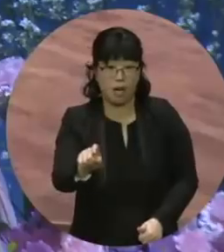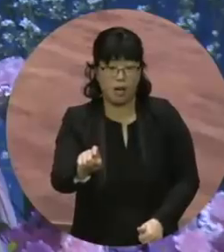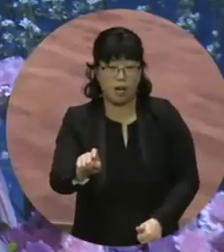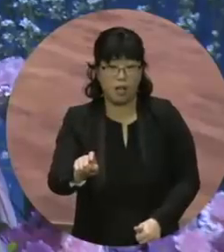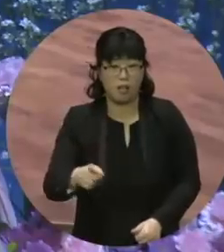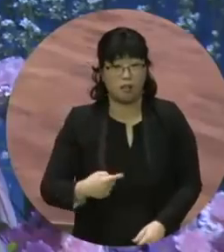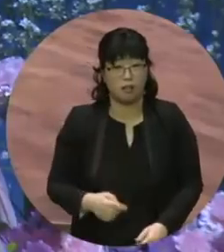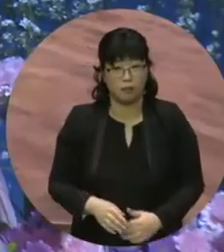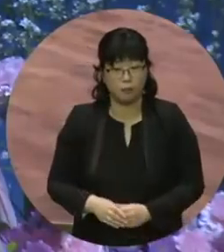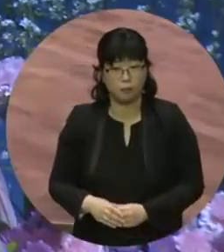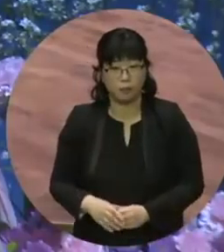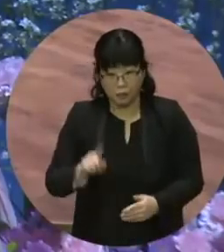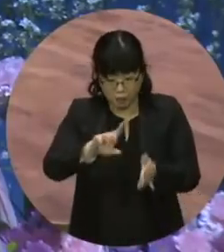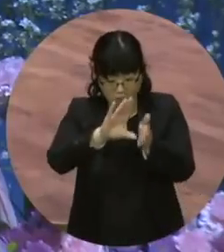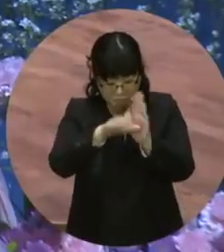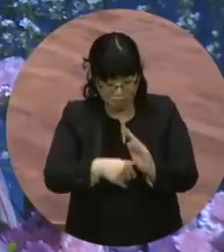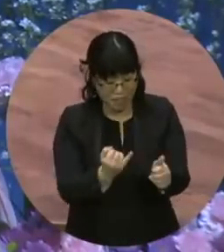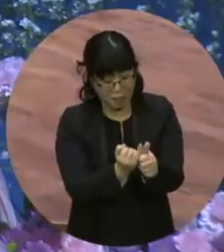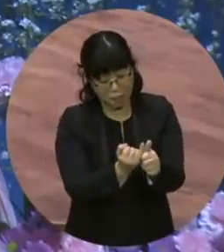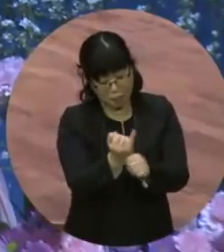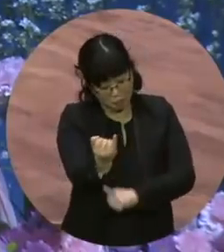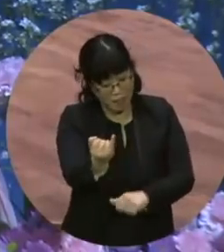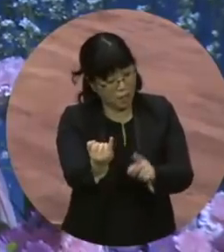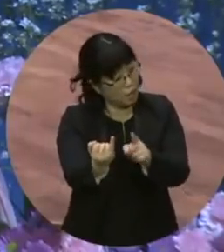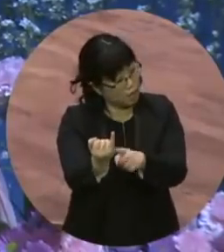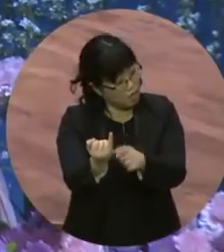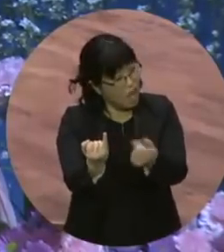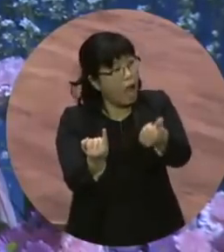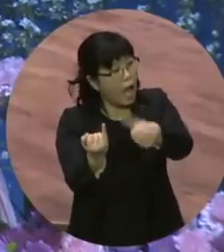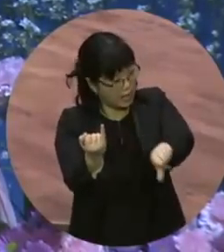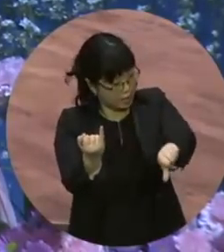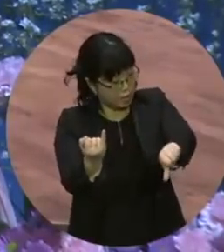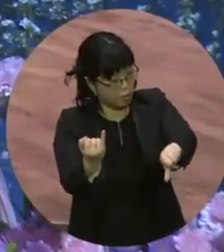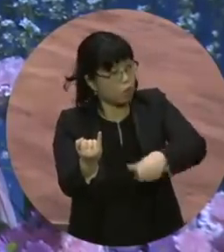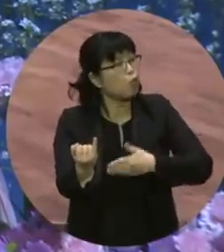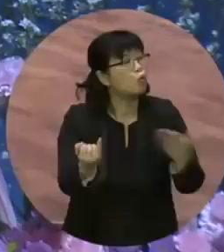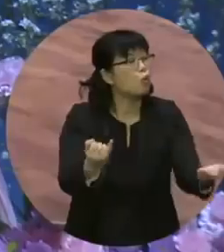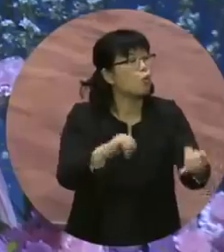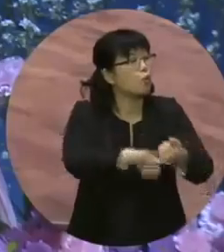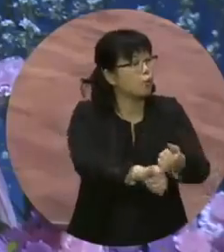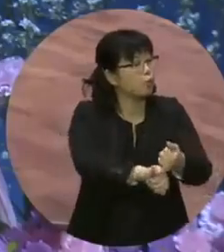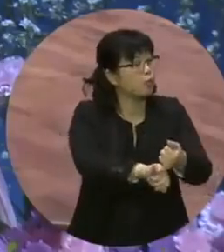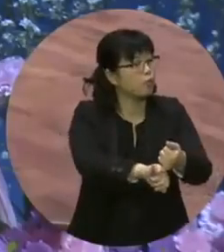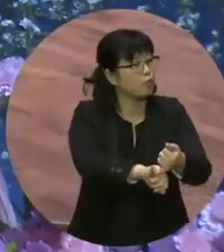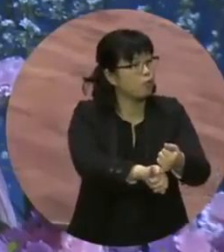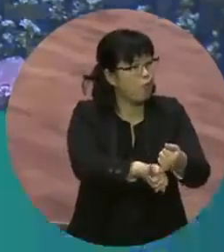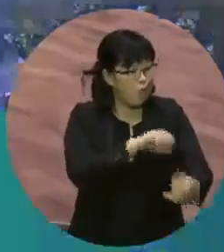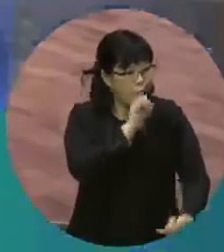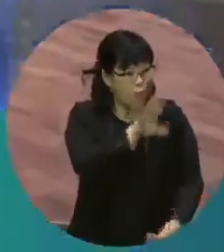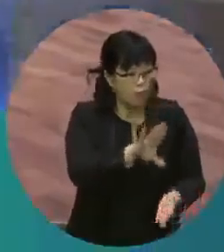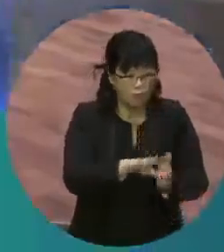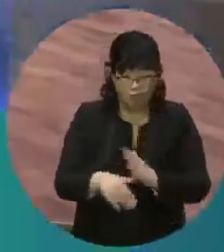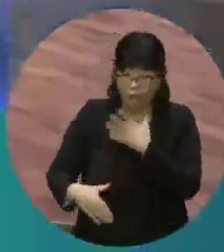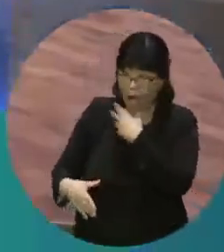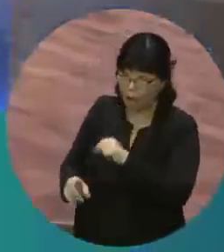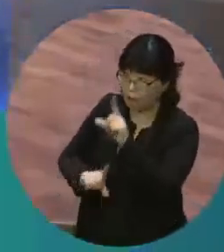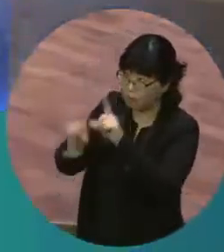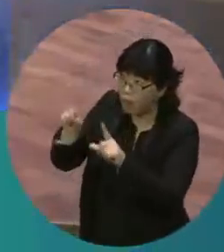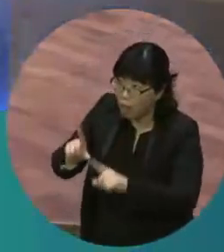주겠다. 그런데 여기에 대한 아브라함의 반응을 보시기 바랍니다. 17절입니다. 아브라함이